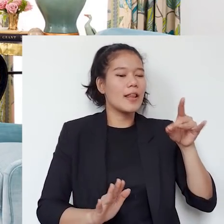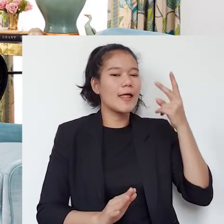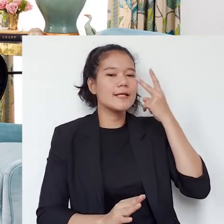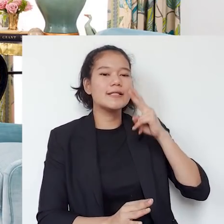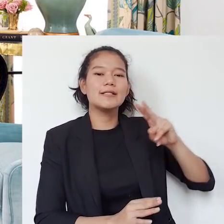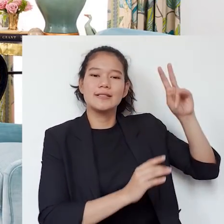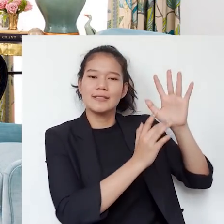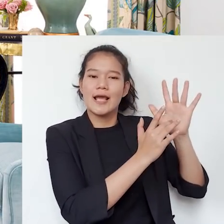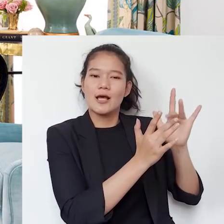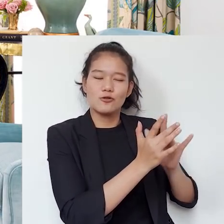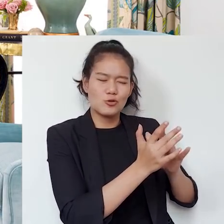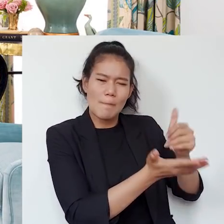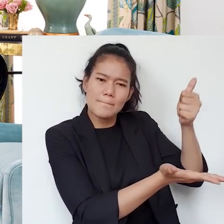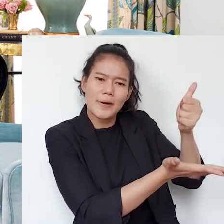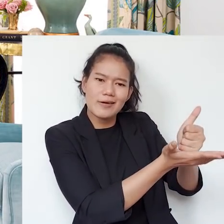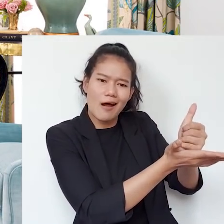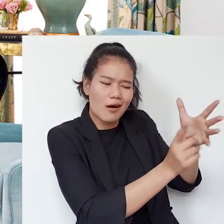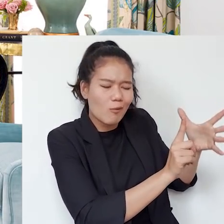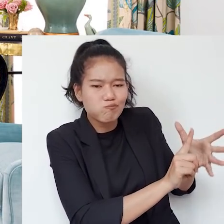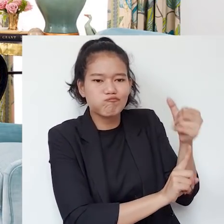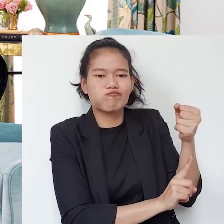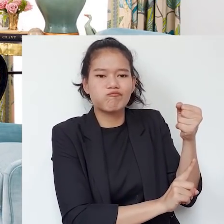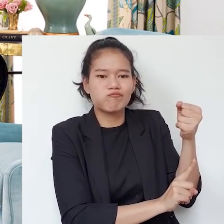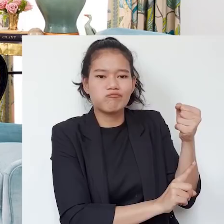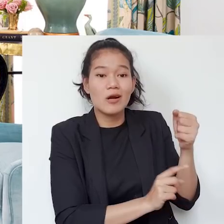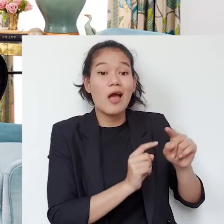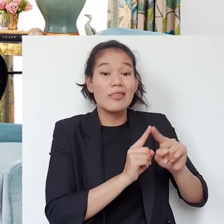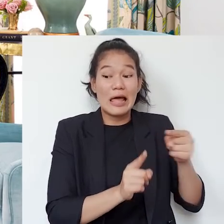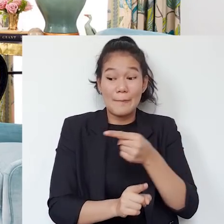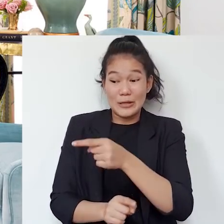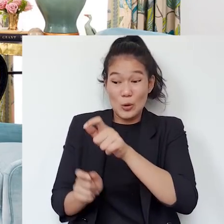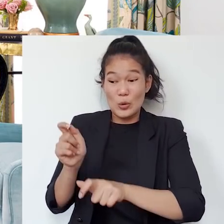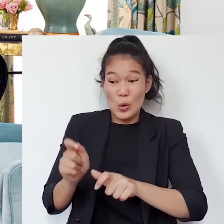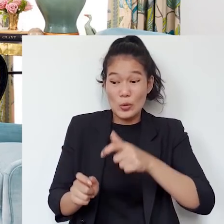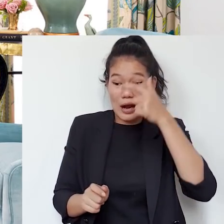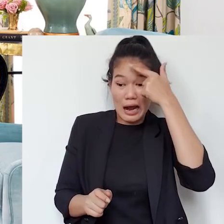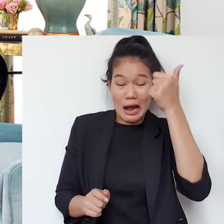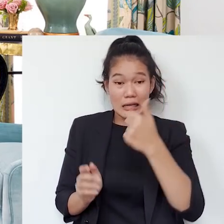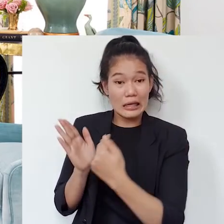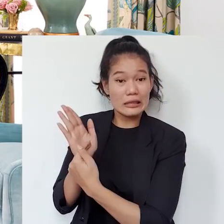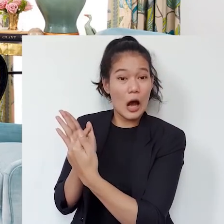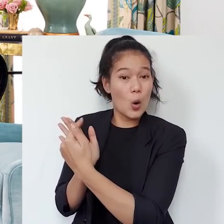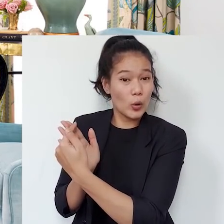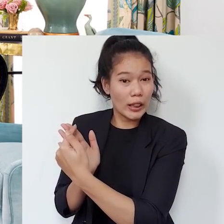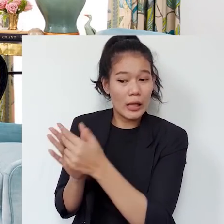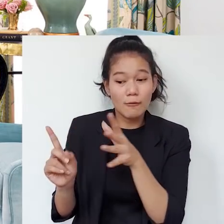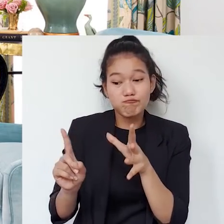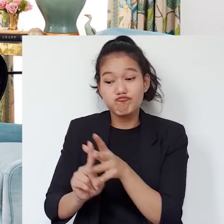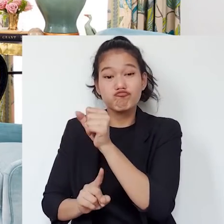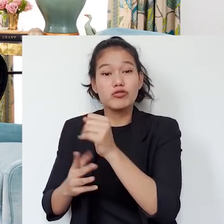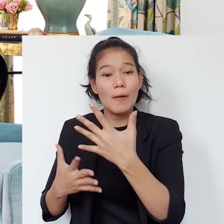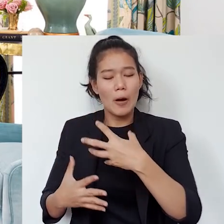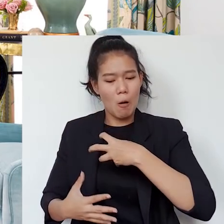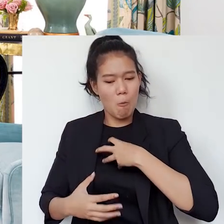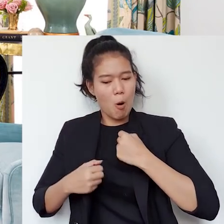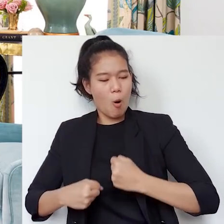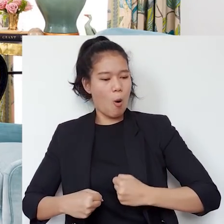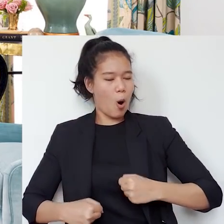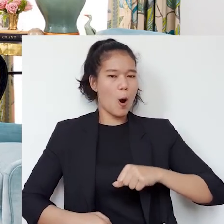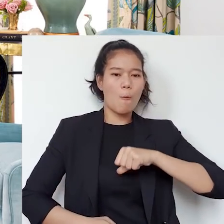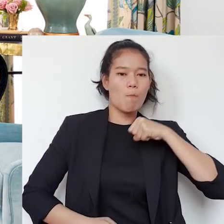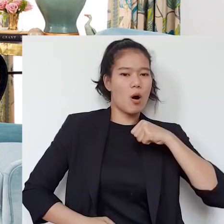menggenggam kebenaran. Tetapi sebaliknya, para ahli Taurat memilih untuk menggenggam otoritasnya